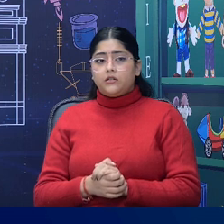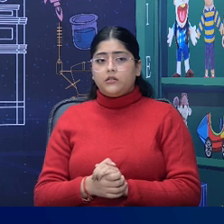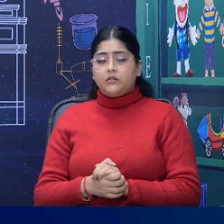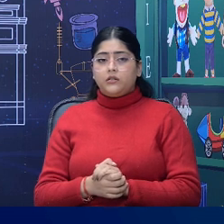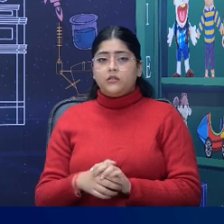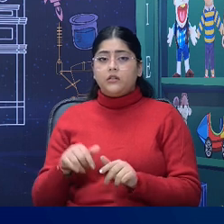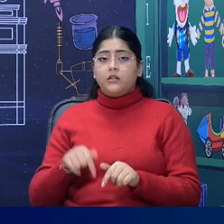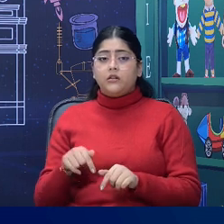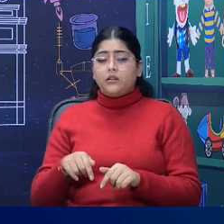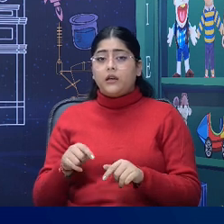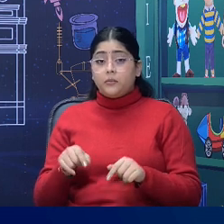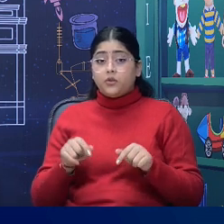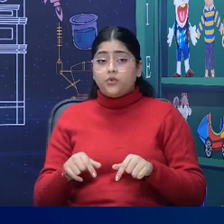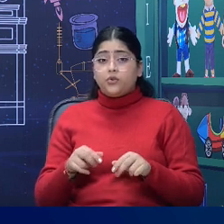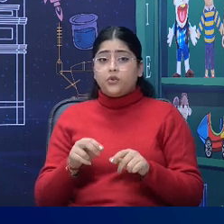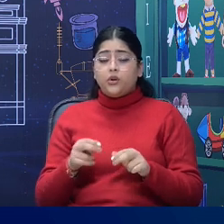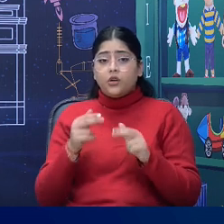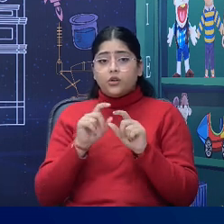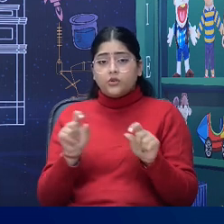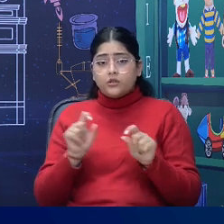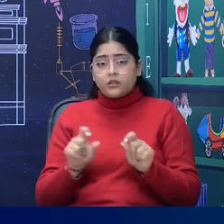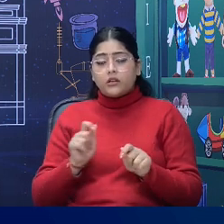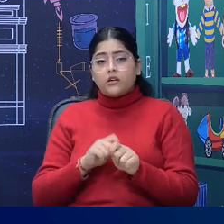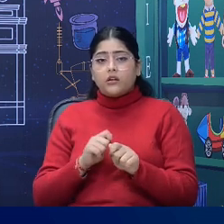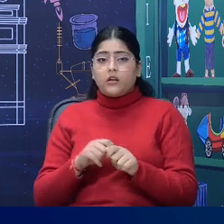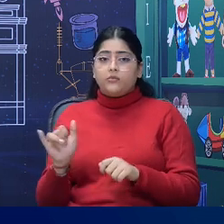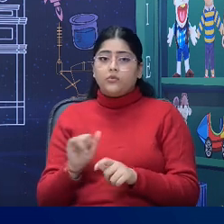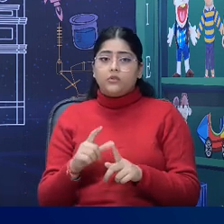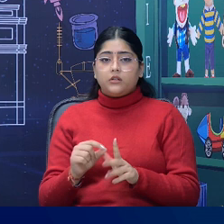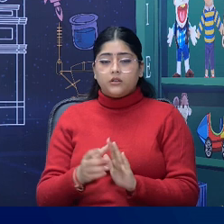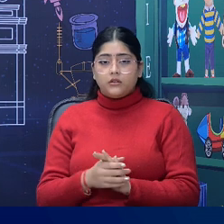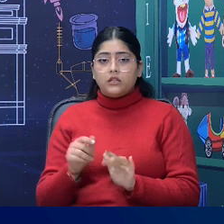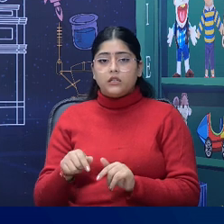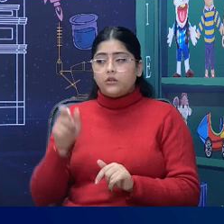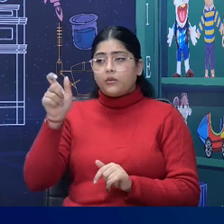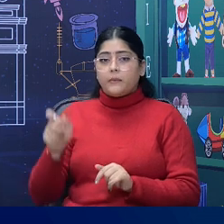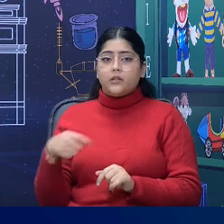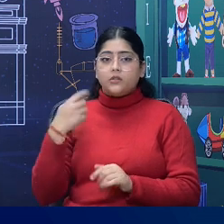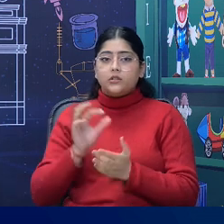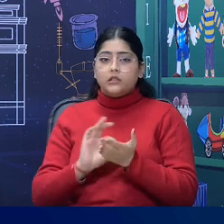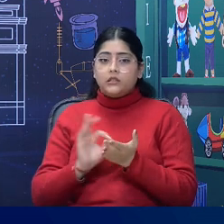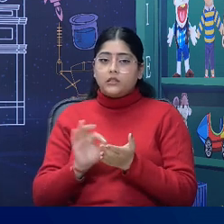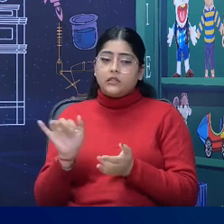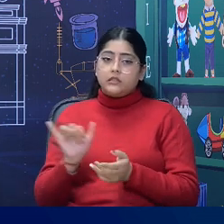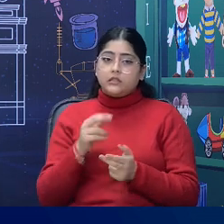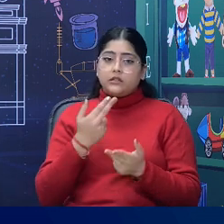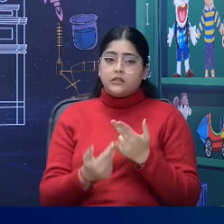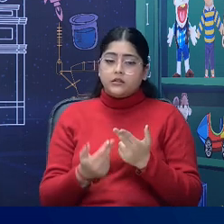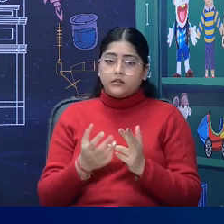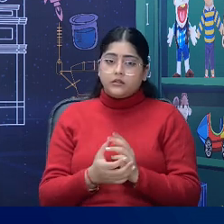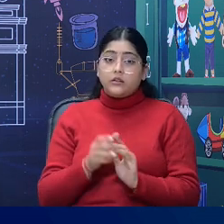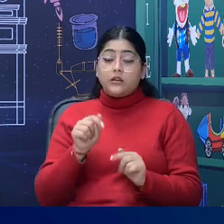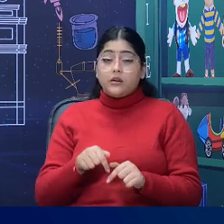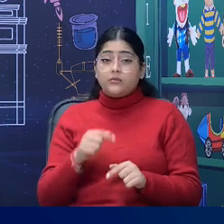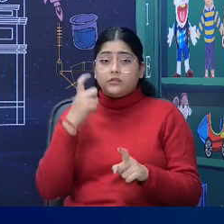व्यंग इस तरीके से मैम काम करता है और परसाई जी की जो शैली थी वह इसी प्रकार से पाठकों को गुदगुदा है सोचने पर